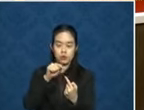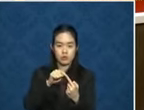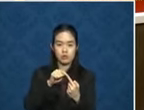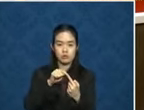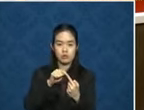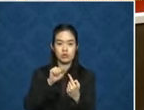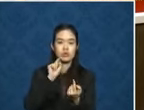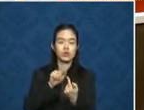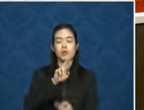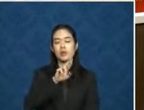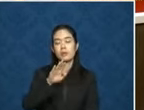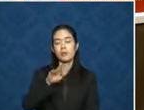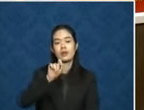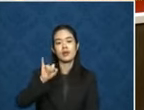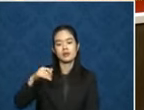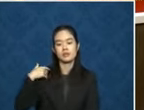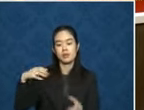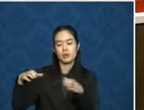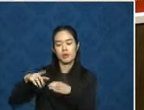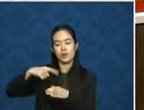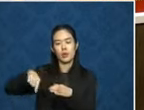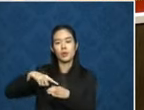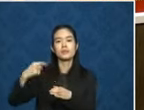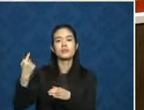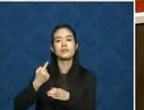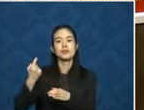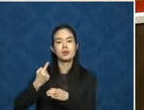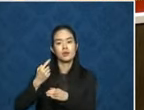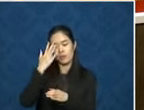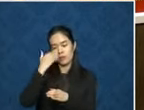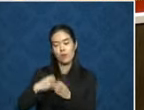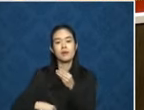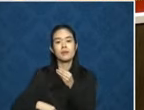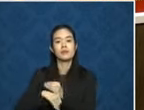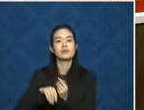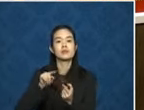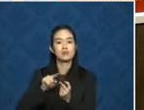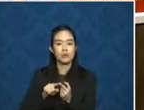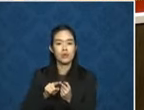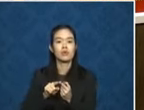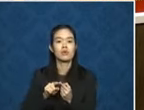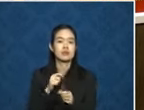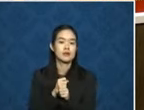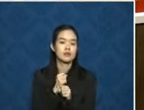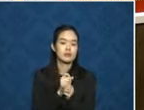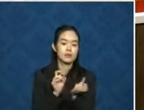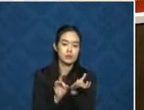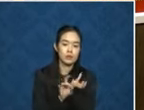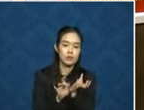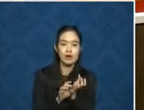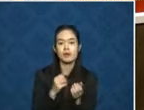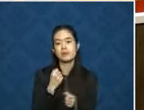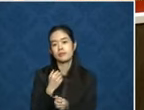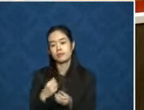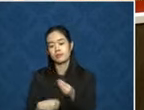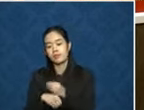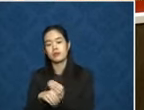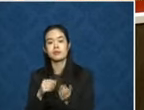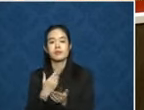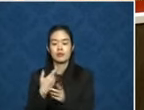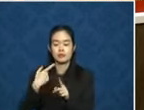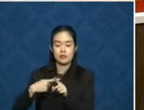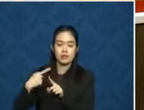โตอยู่เพียงกลุ่มเดียวเนื่องจากสามารถทำ AI มาใช้เพื่อเพิ่มประสิทธิภาพเพิ่มผลผลิตเพิ่มรายได้ในการทำงานได้นะครับ